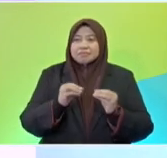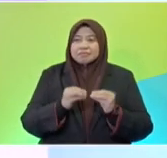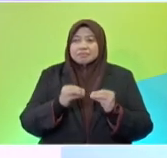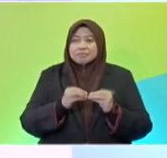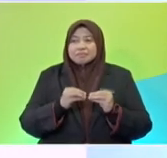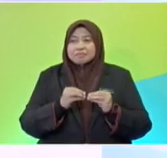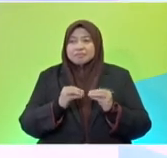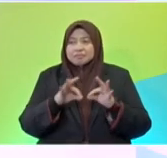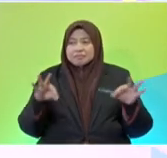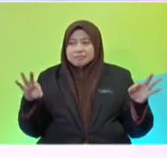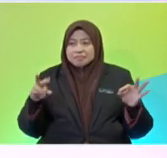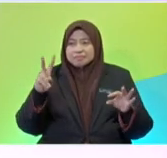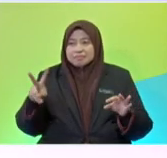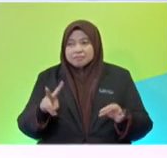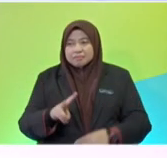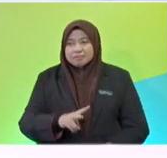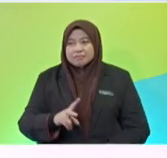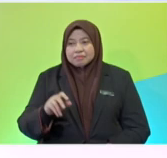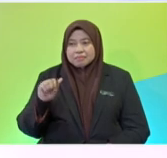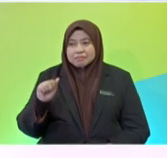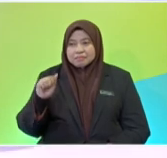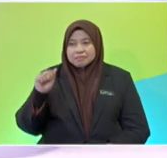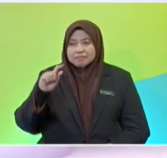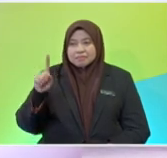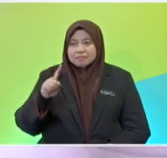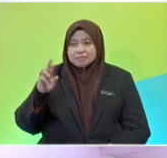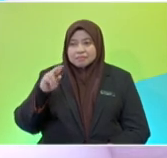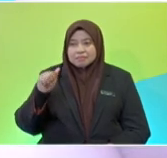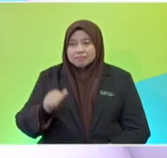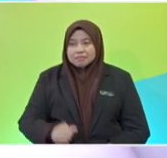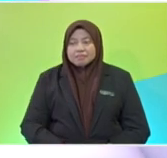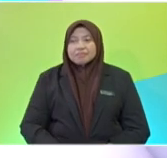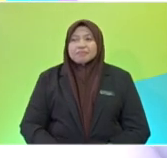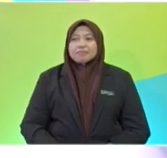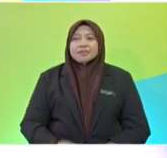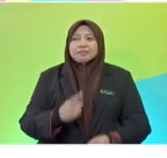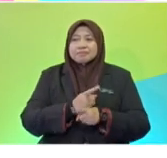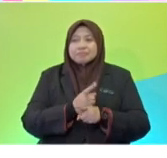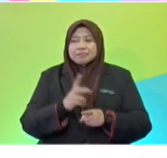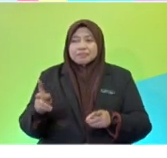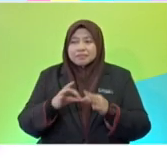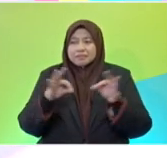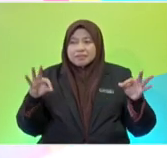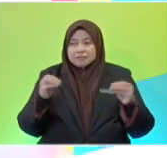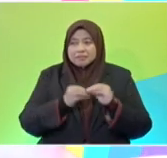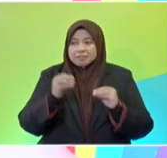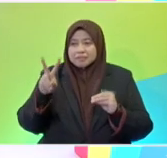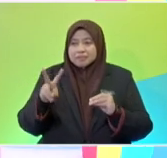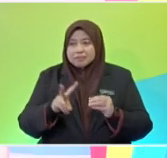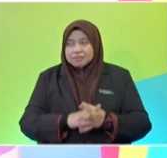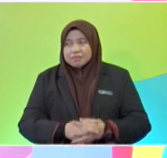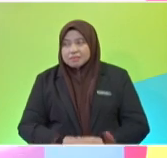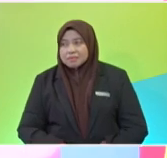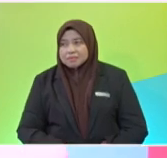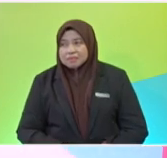azrailna betulkan perkataan untuk ayat yang kedua dan yang ketiga Siapa itu Siapa